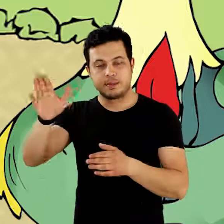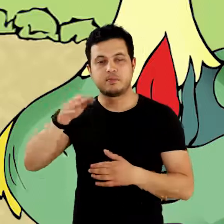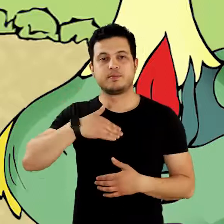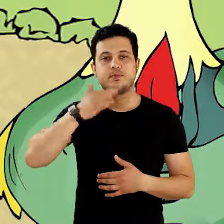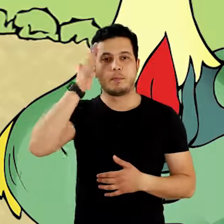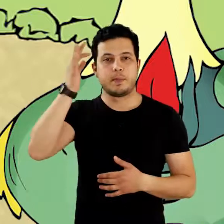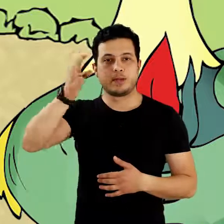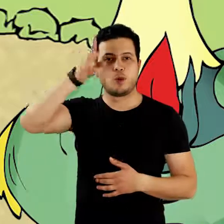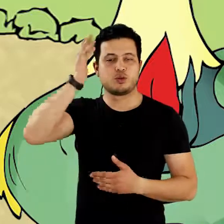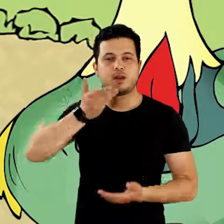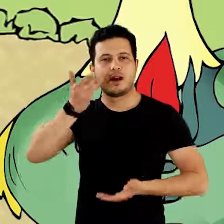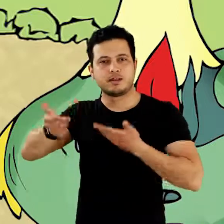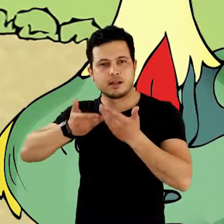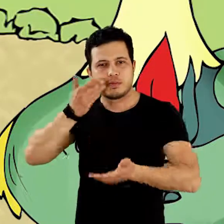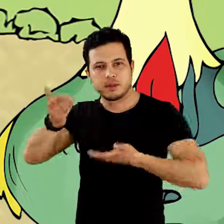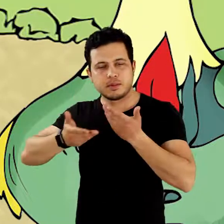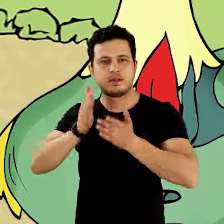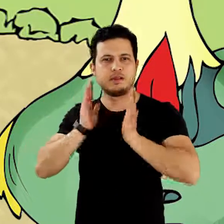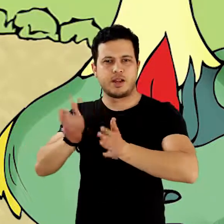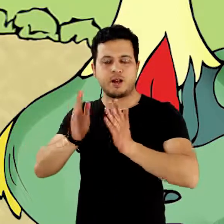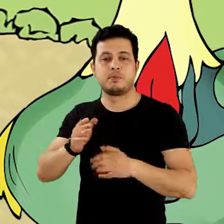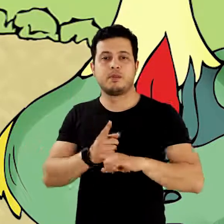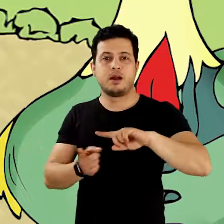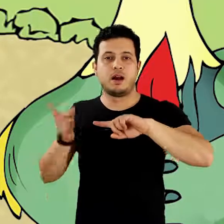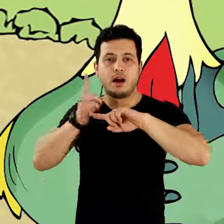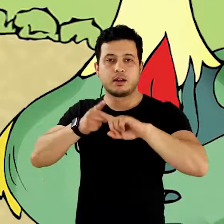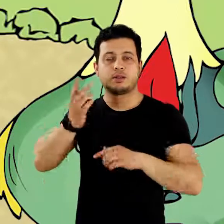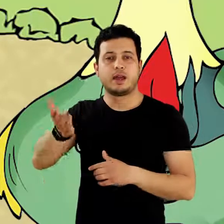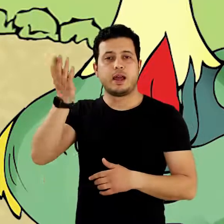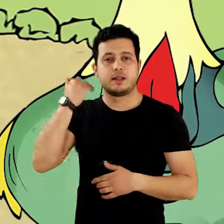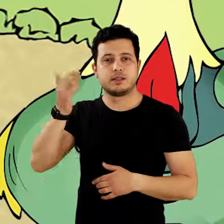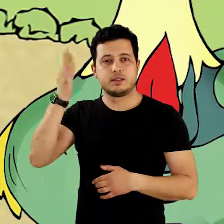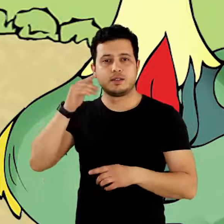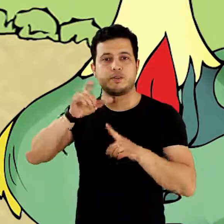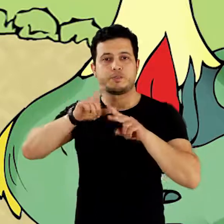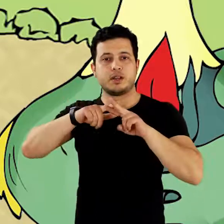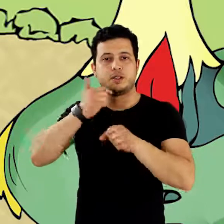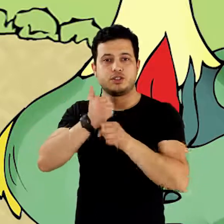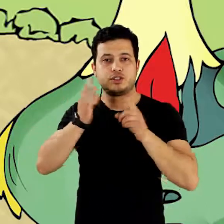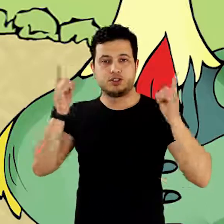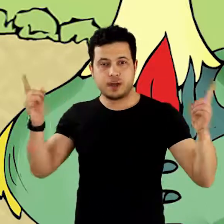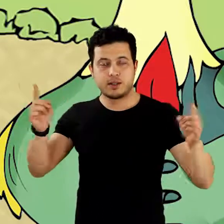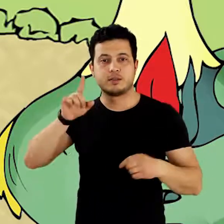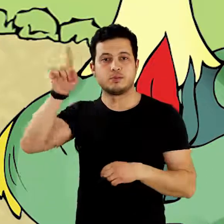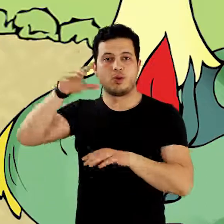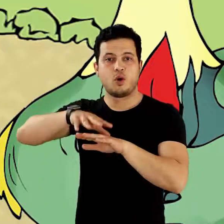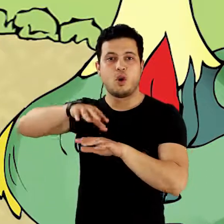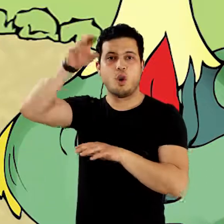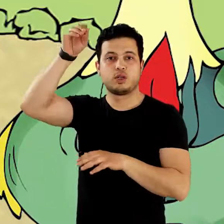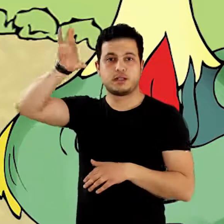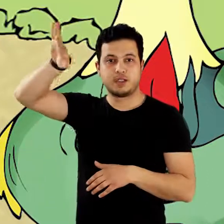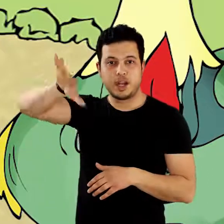Horoz anlatmaya devam ediyordu. Üstelik eski çağlarda Honaz Dağı'nın yamaçlarında Honaz Kalesi